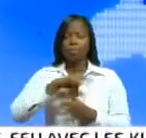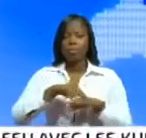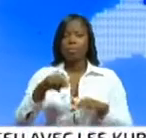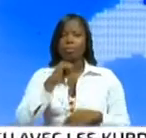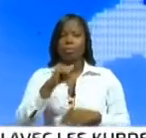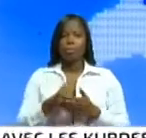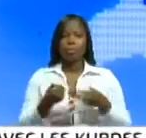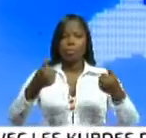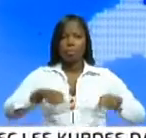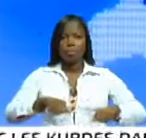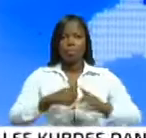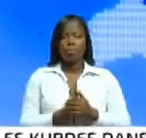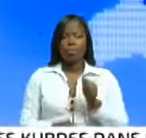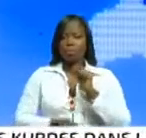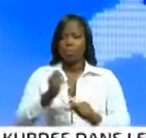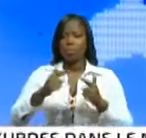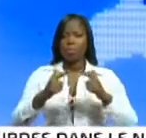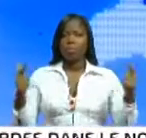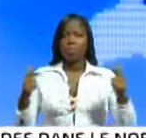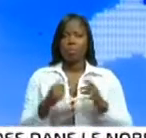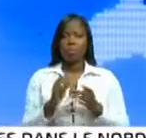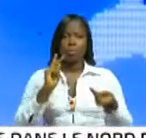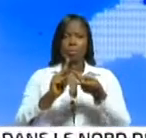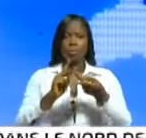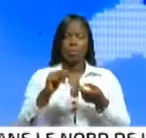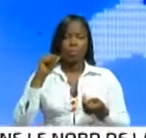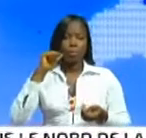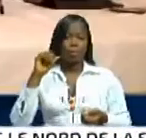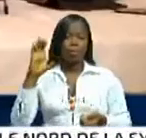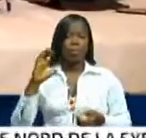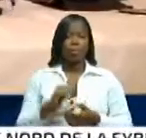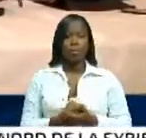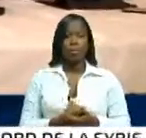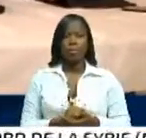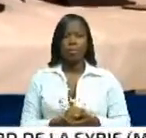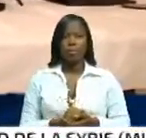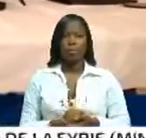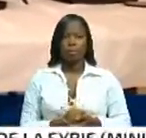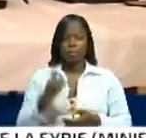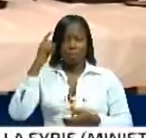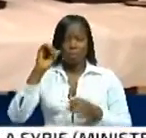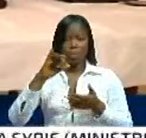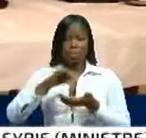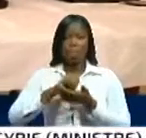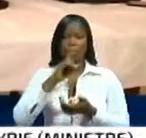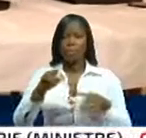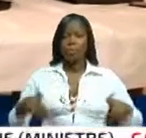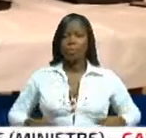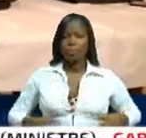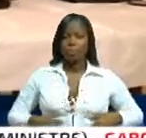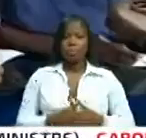pour une plus grande insertion des dépôts mais les précisions de diarra cissé chômé devient très pesant pour ces jeunes qui prennent l'opinion à